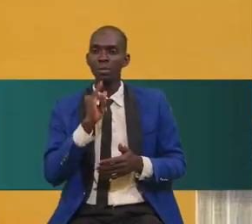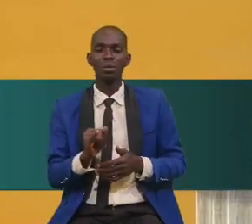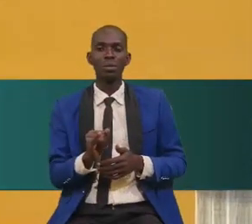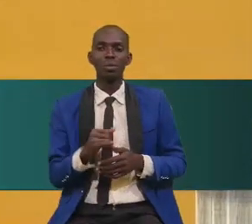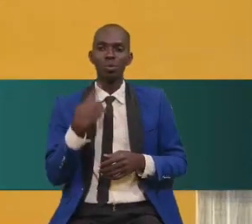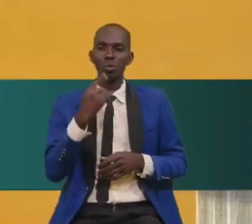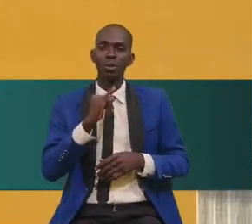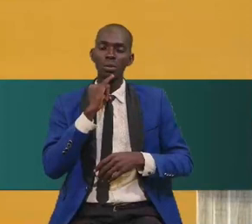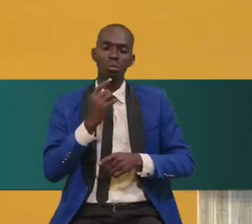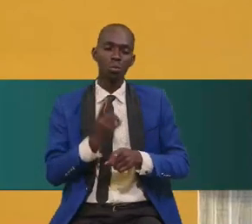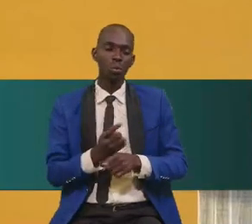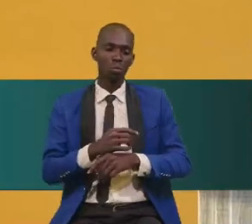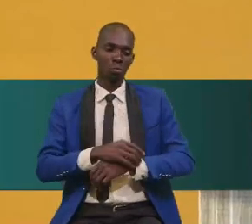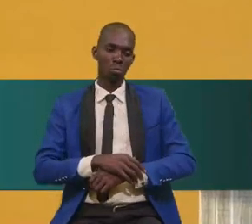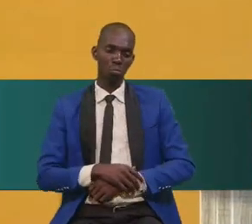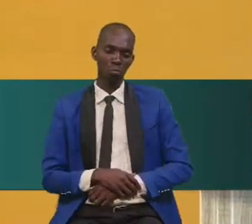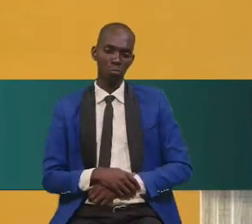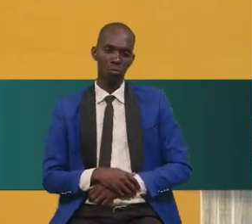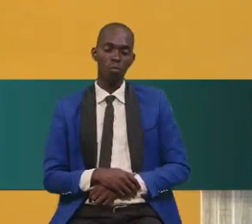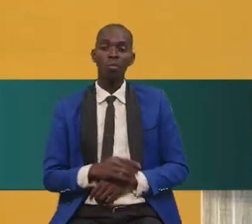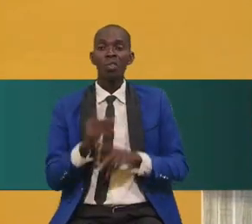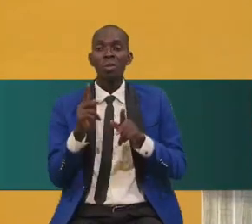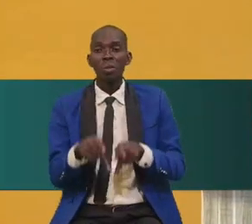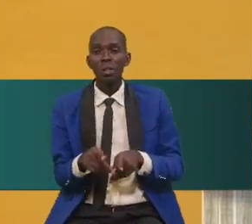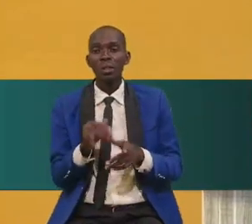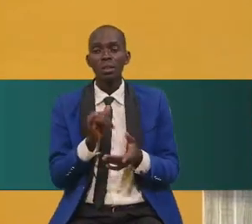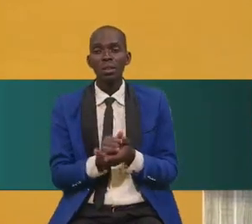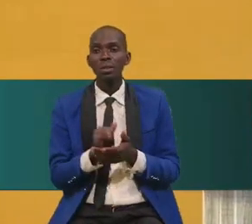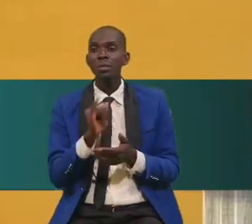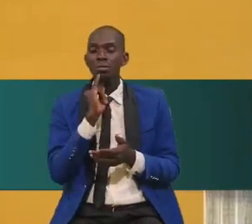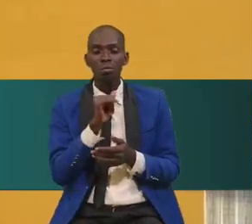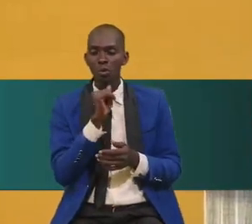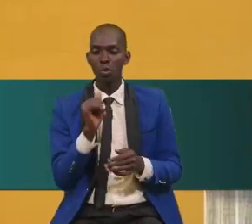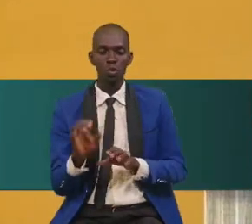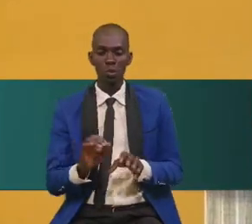qui a pour quelqu'un qui est assis, pour quelqu'un qui est inactif,